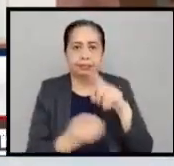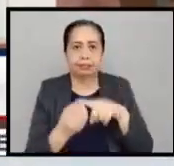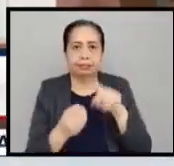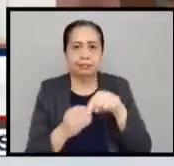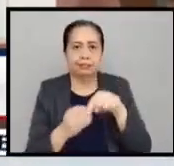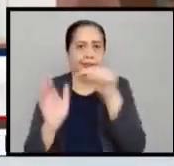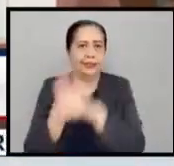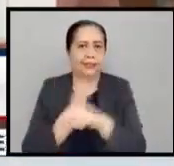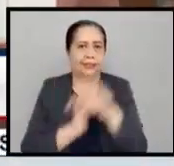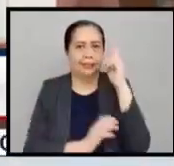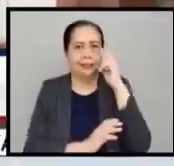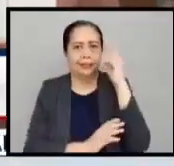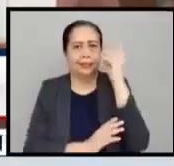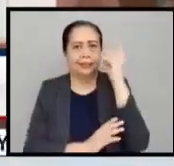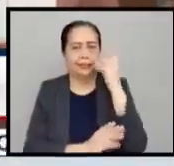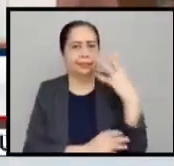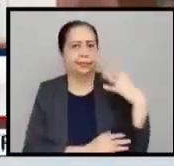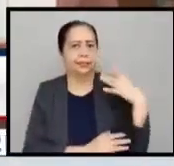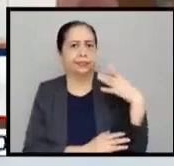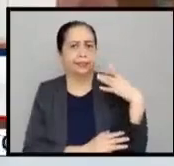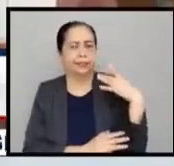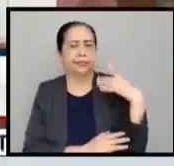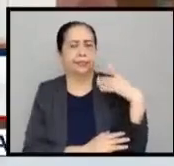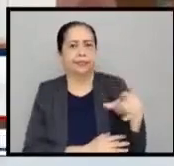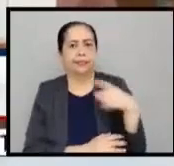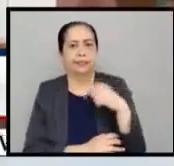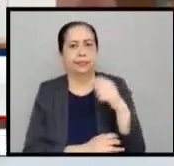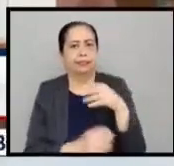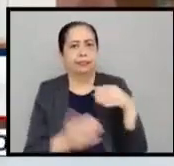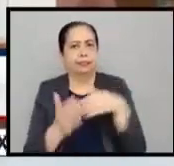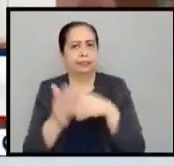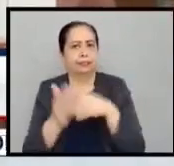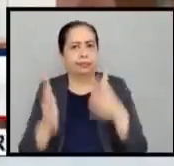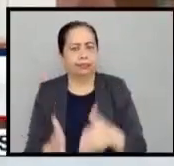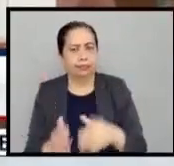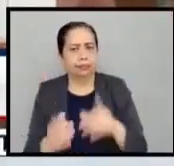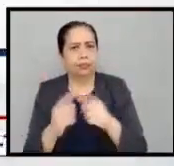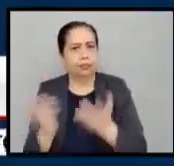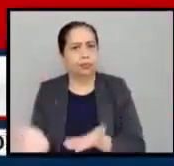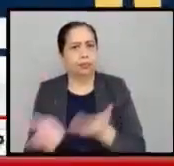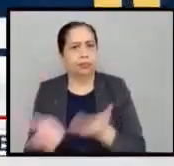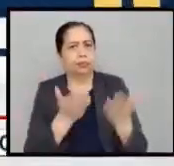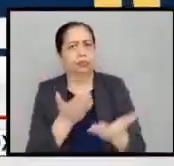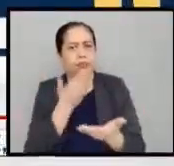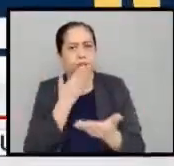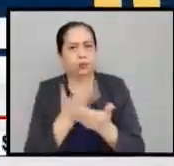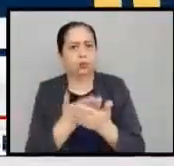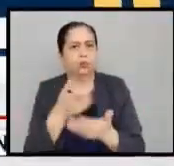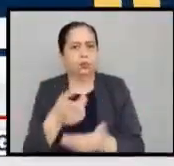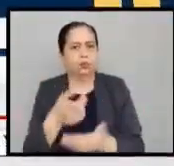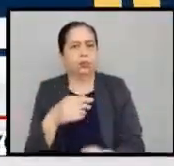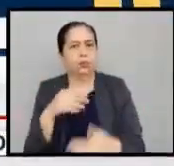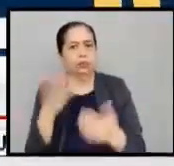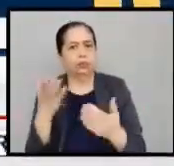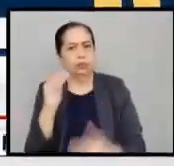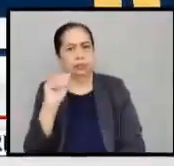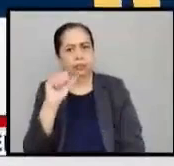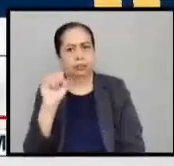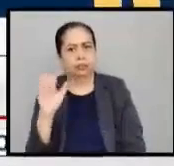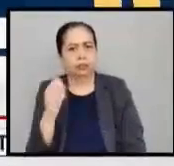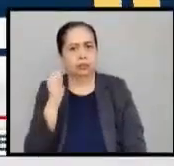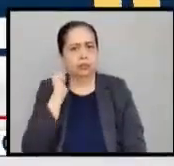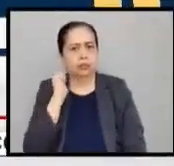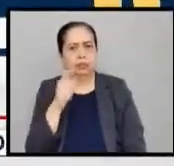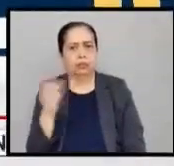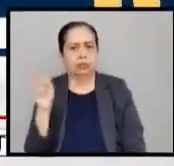Gamo. Hinihintay na lang ni de la Rosa ang prosecution na makapaghain ng magandang kaso. Ayaw natin na divided yung atensyon